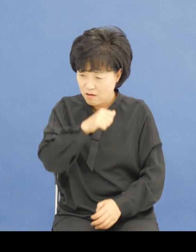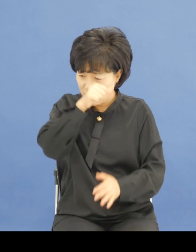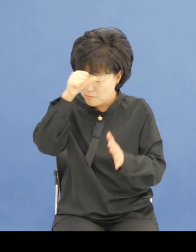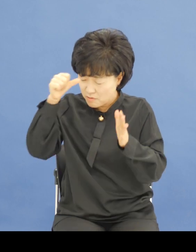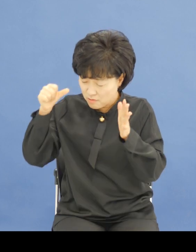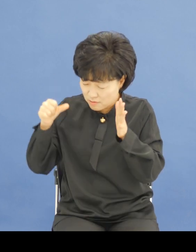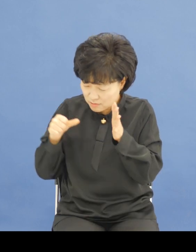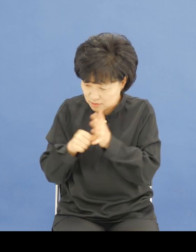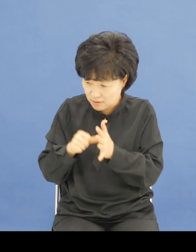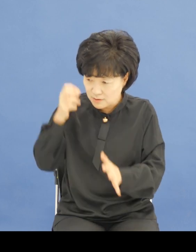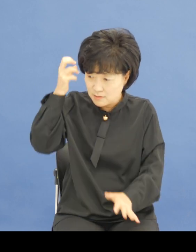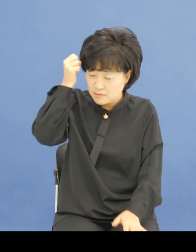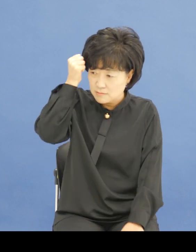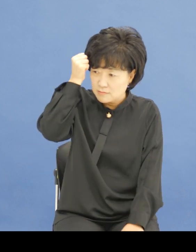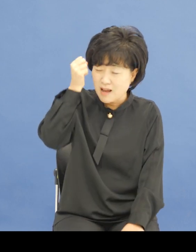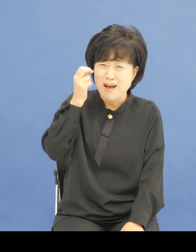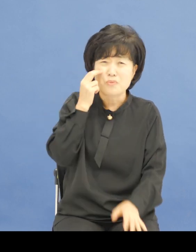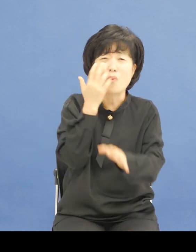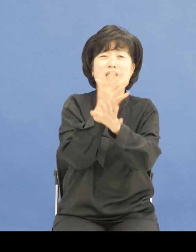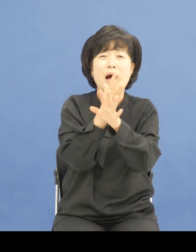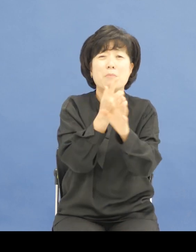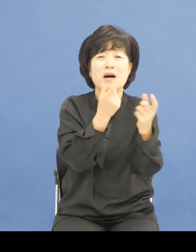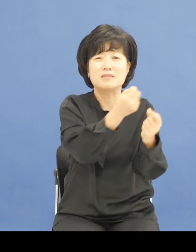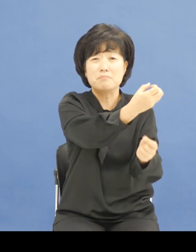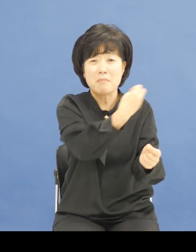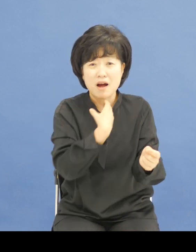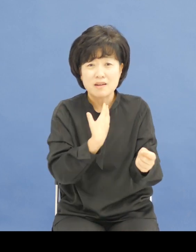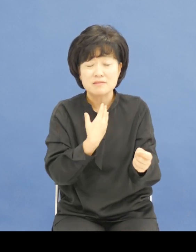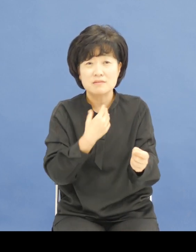잊혀지들 않더라고요. 내가